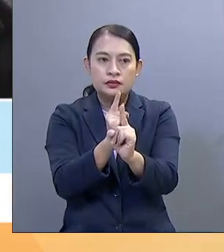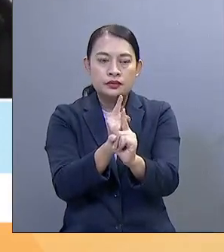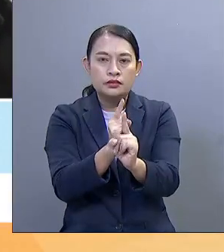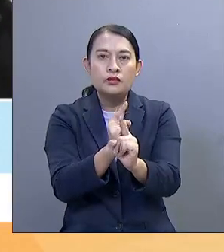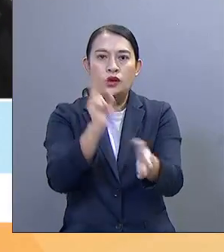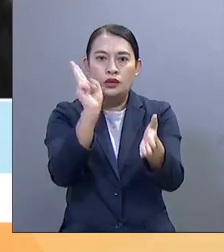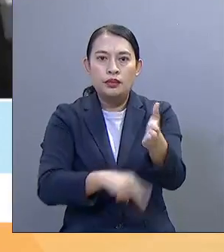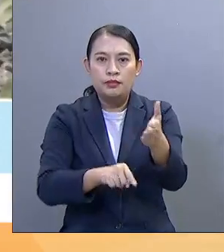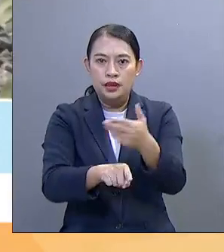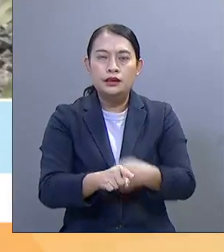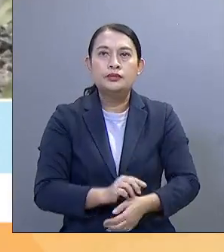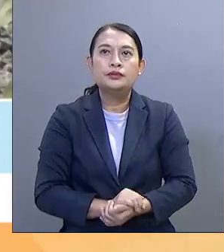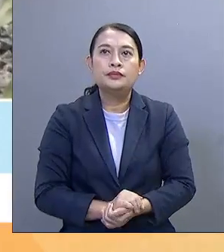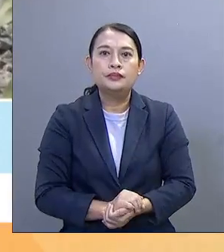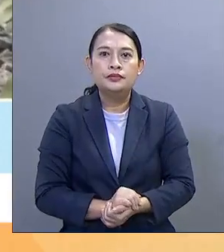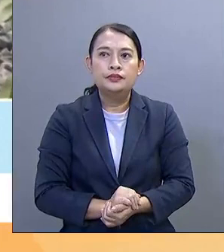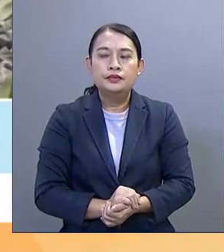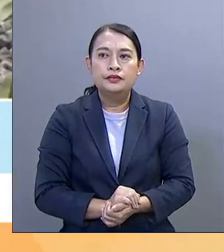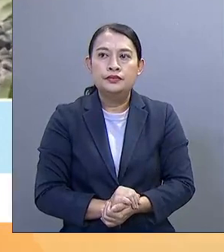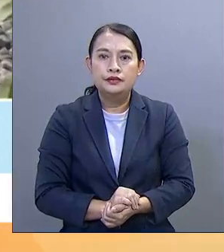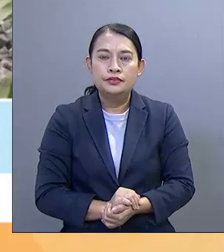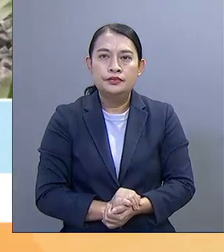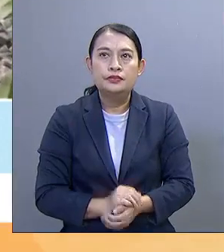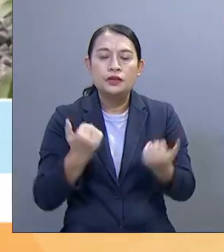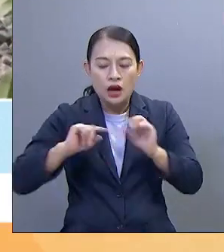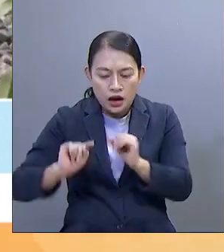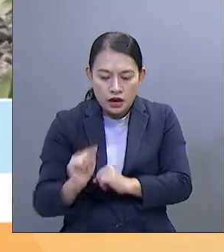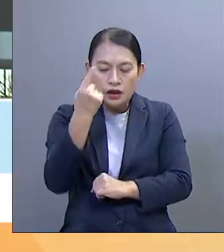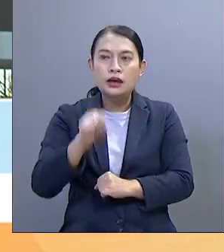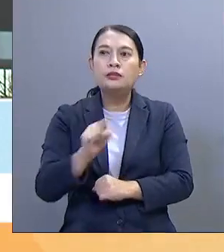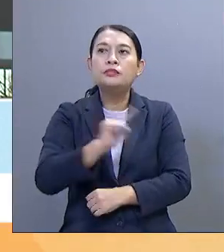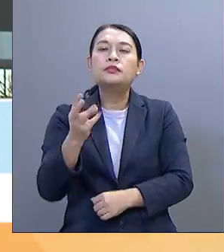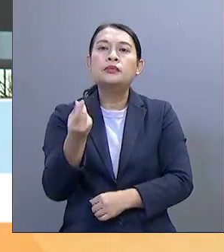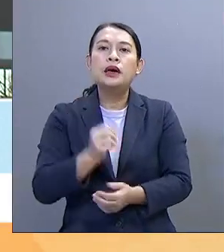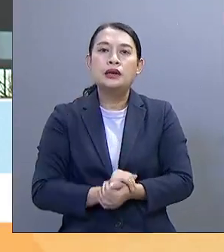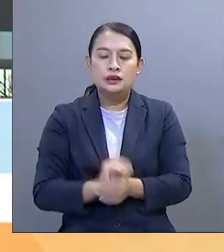ปรบเลย ครัค่ใช่อกื่องครักจะ